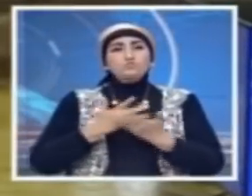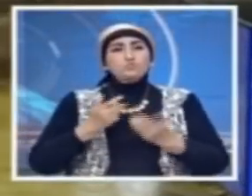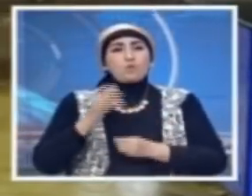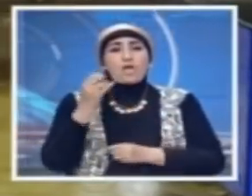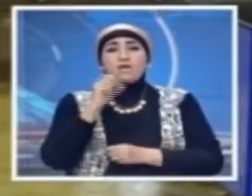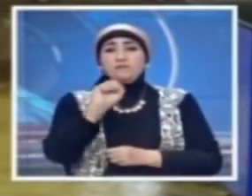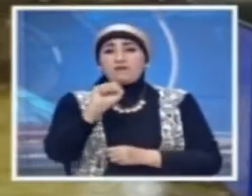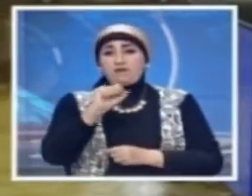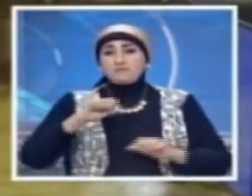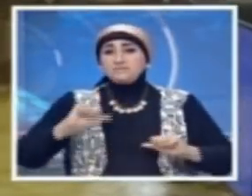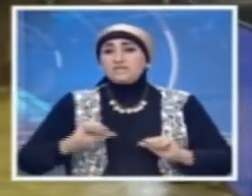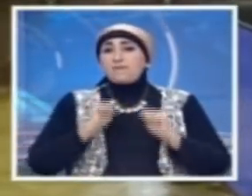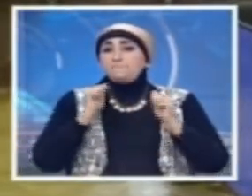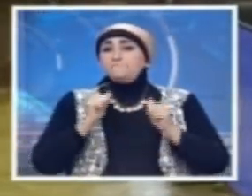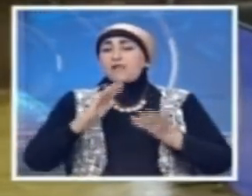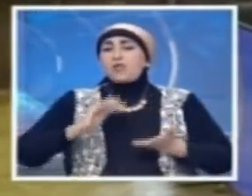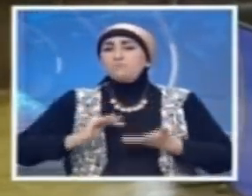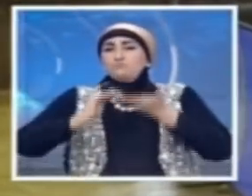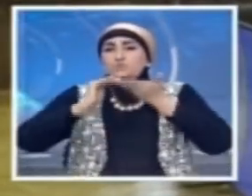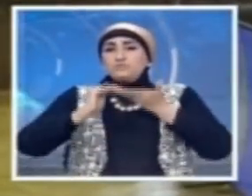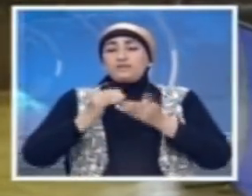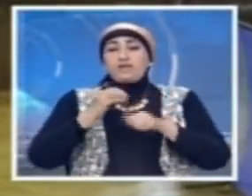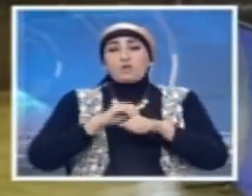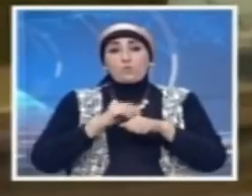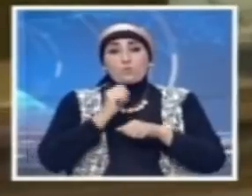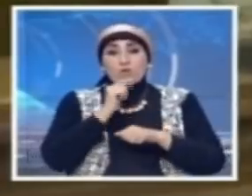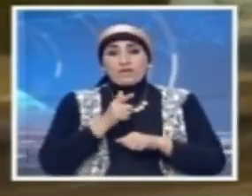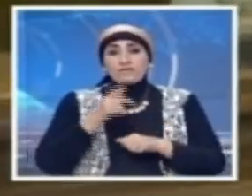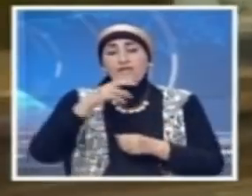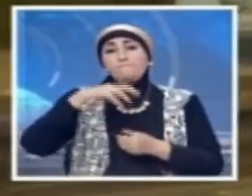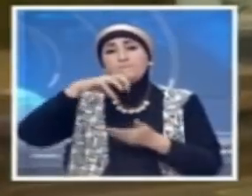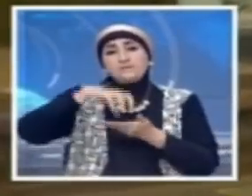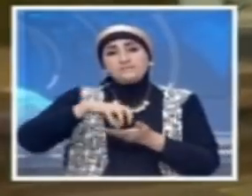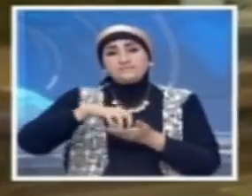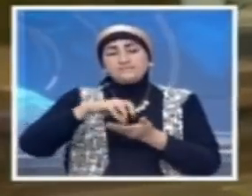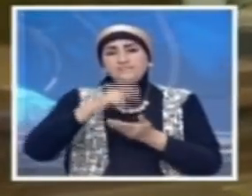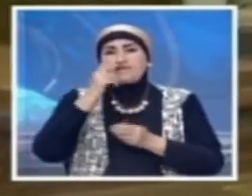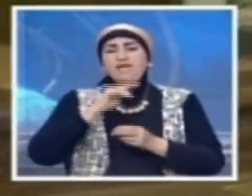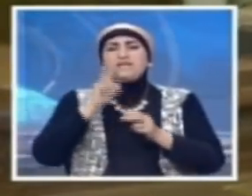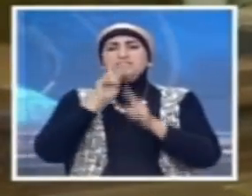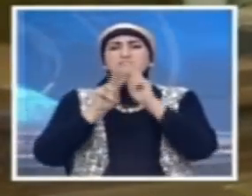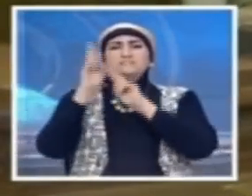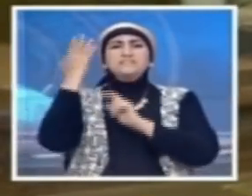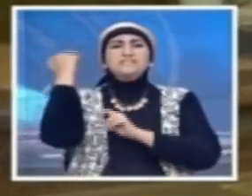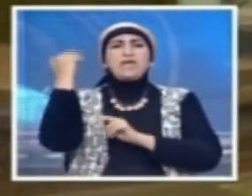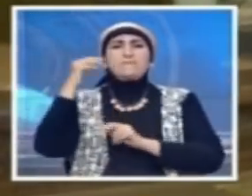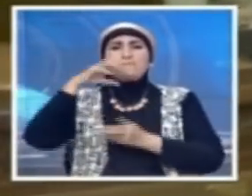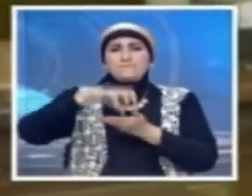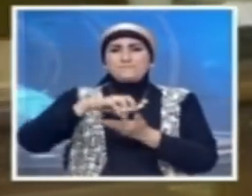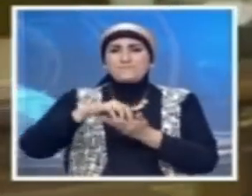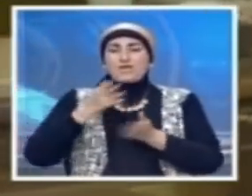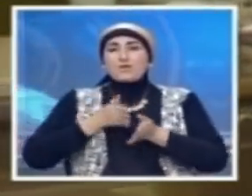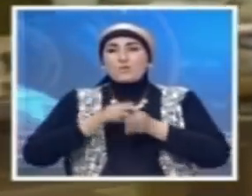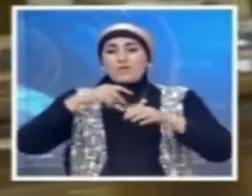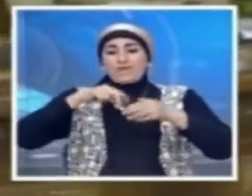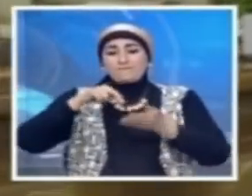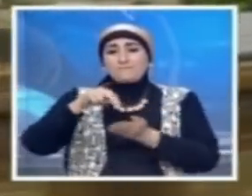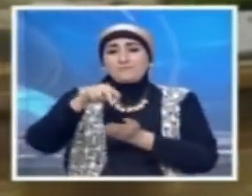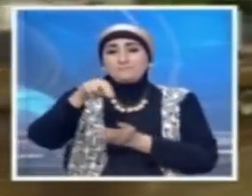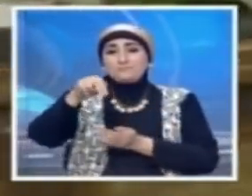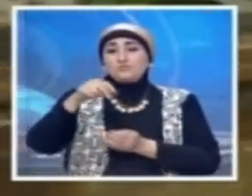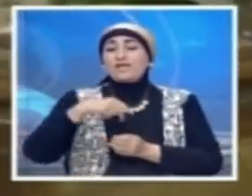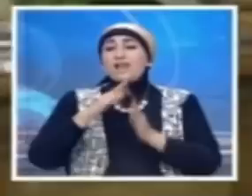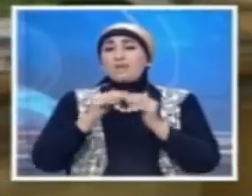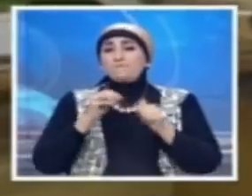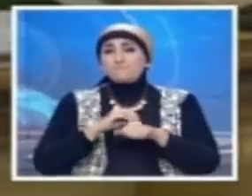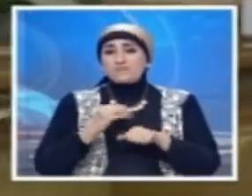من المشروعات التي تتعلق بهذه المبادرة، وكذا إحياء منطقة القاهرة التاريخية وممشى أهل مصر، وذلك